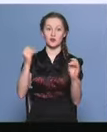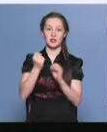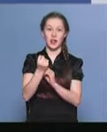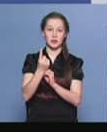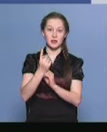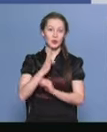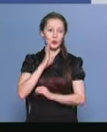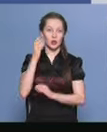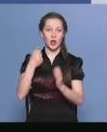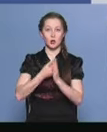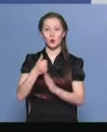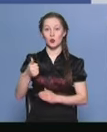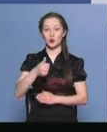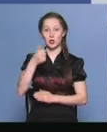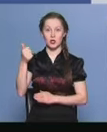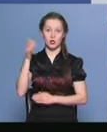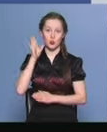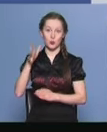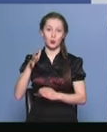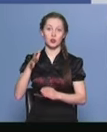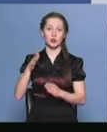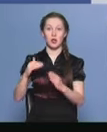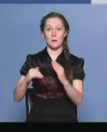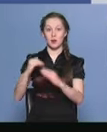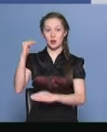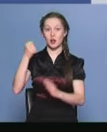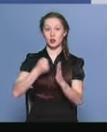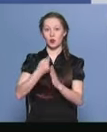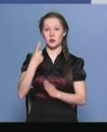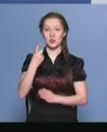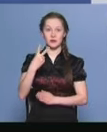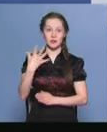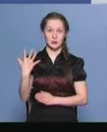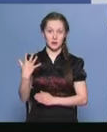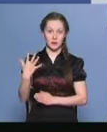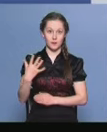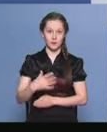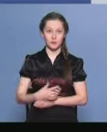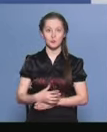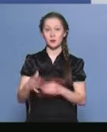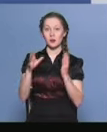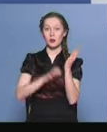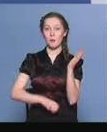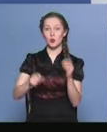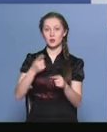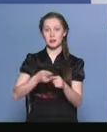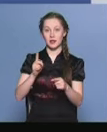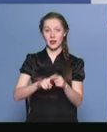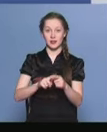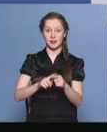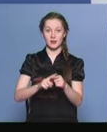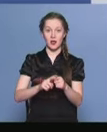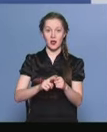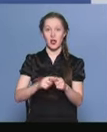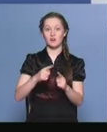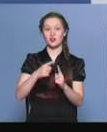до часу будет температура поднята до 125 градусов. После этого дадим постоять системе в течение 2